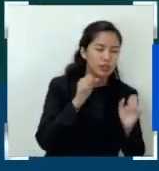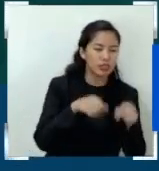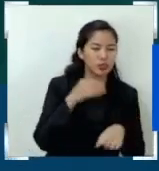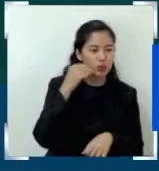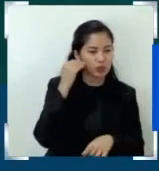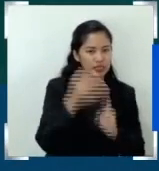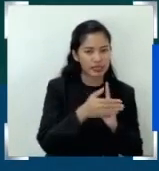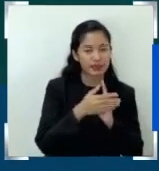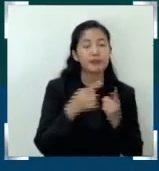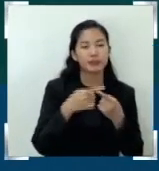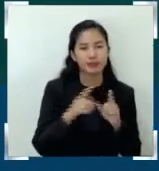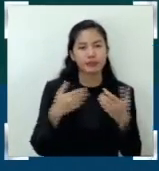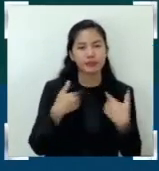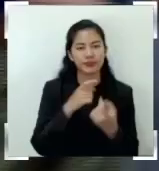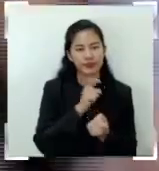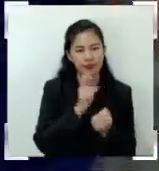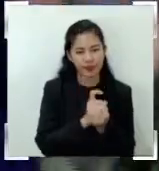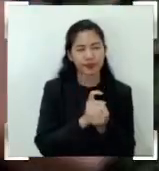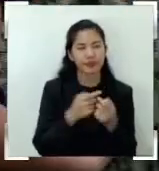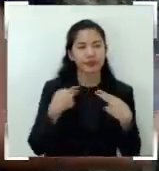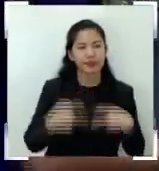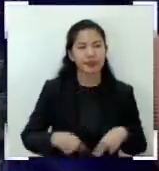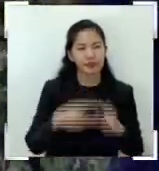as may be issued by the Department of Health.